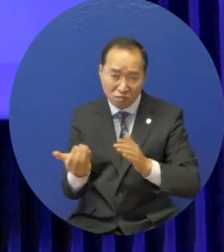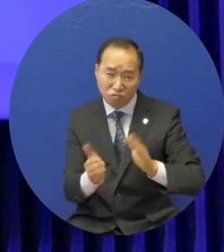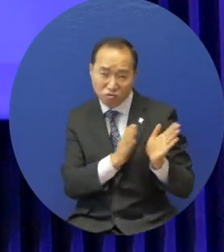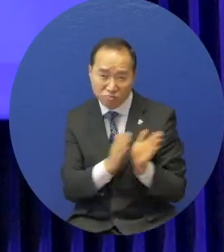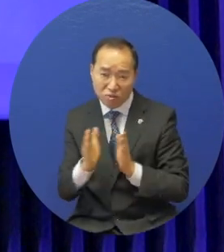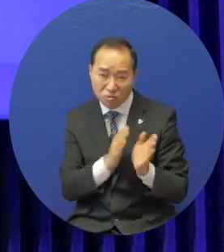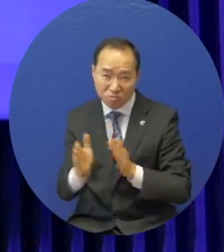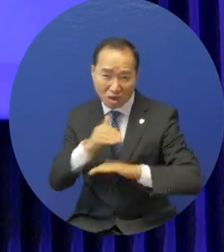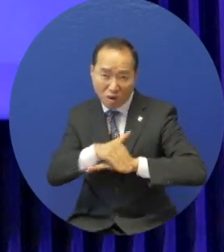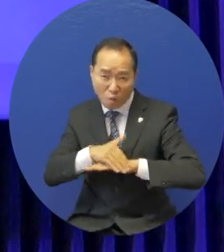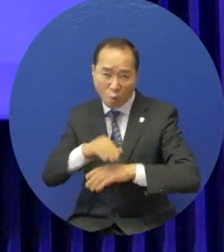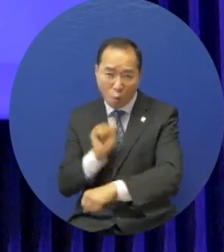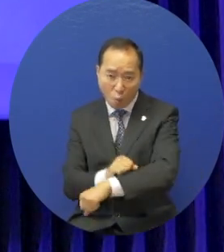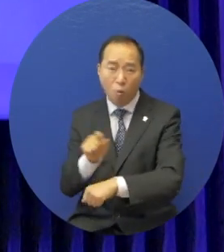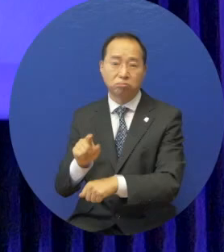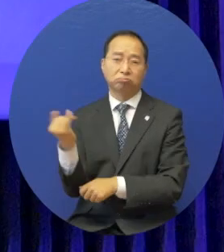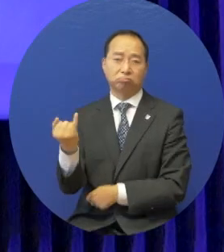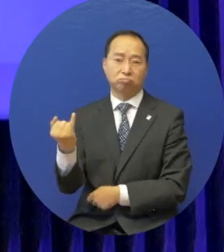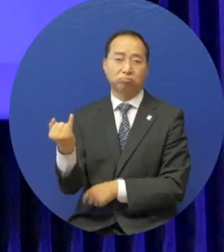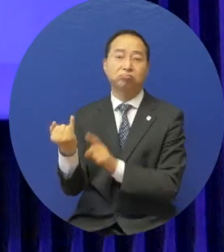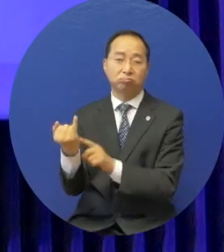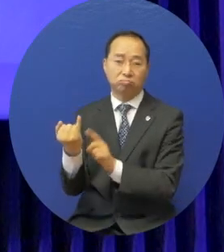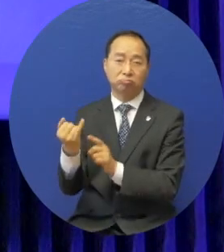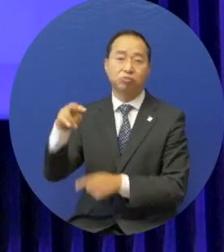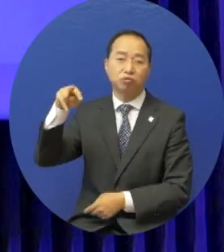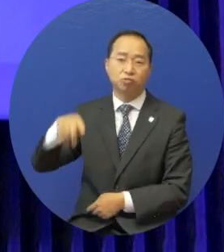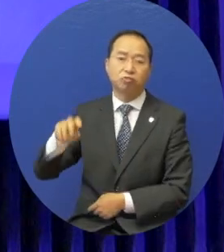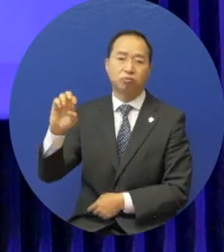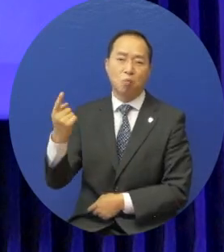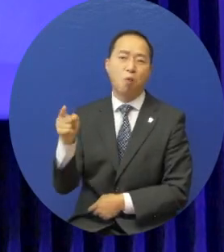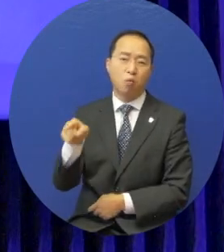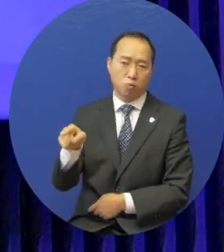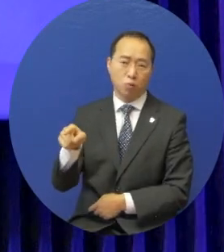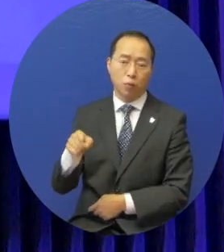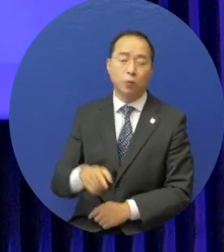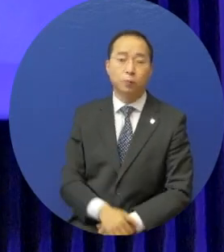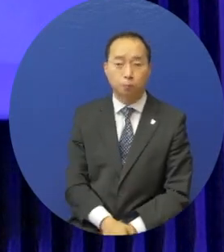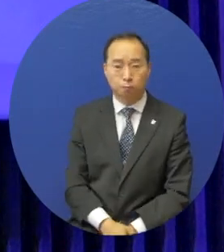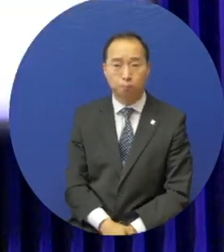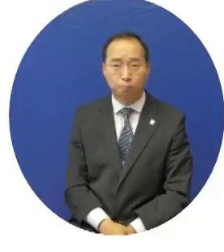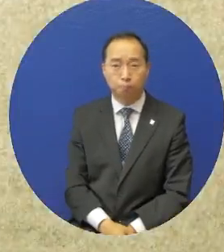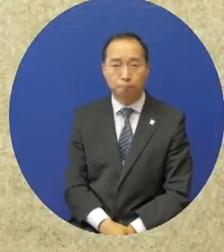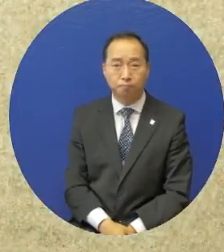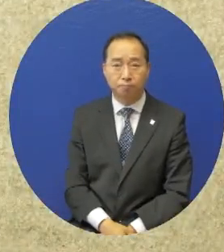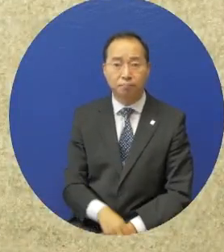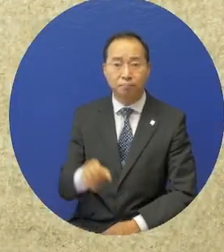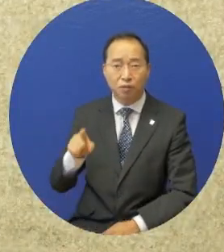중소 도시 중에 괜찮은 도시 아니면 서울 중심. 그렇게 이제 이런 분들이 많이 활동을 했죠.